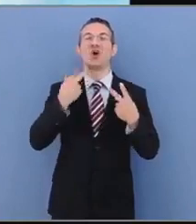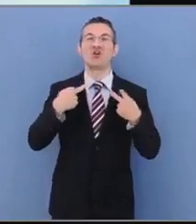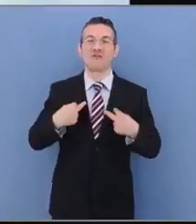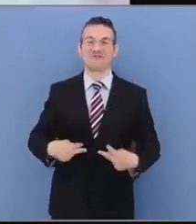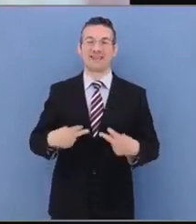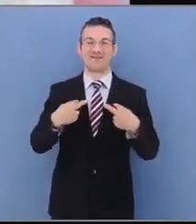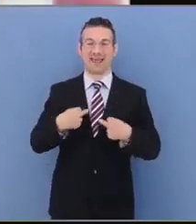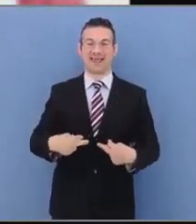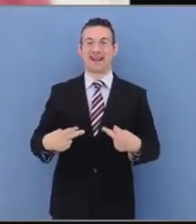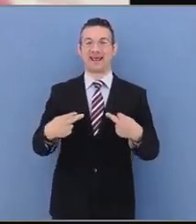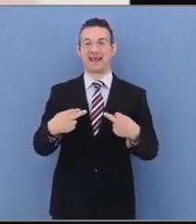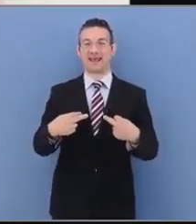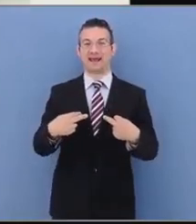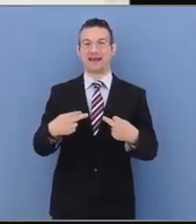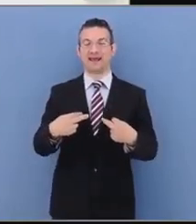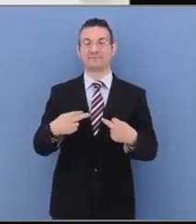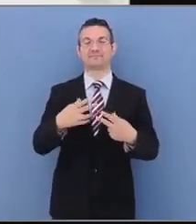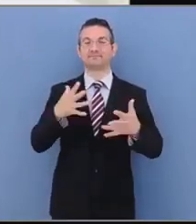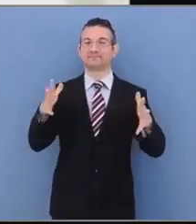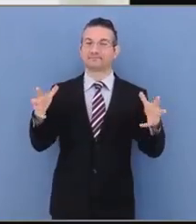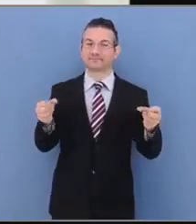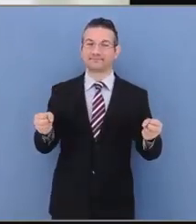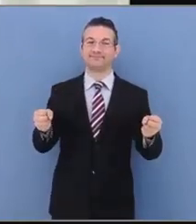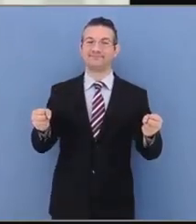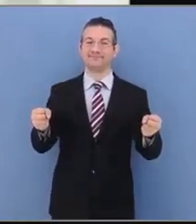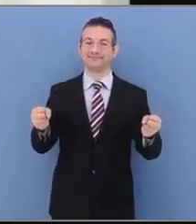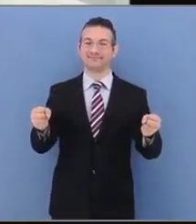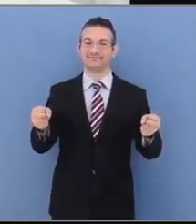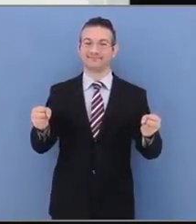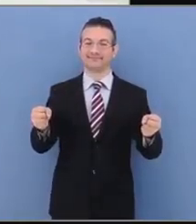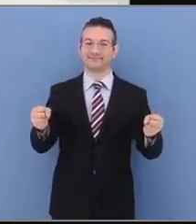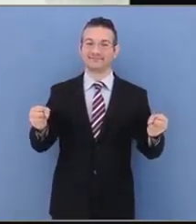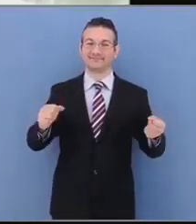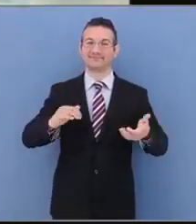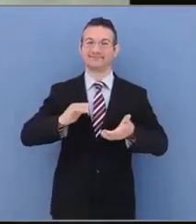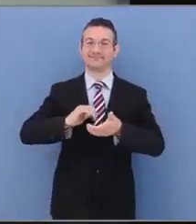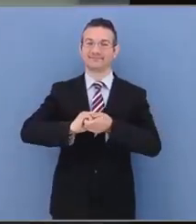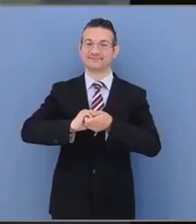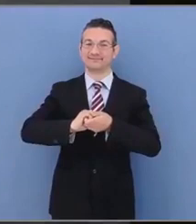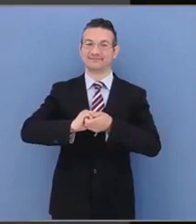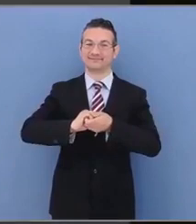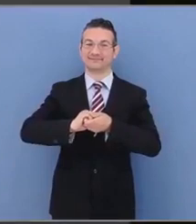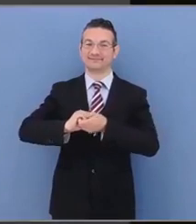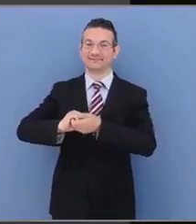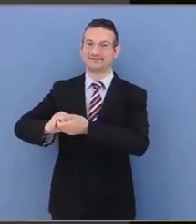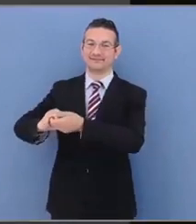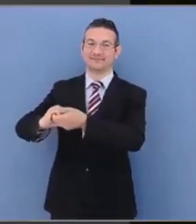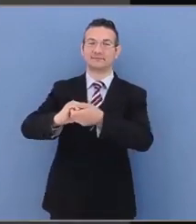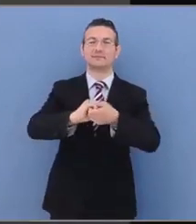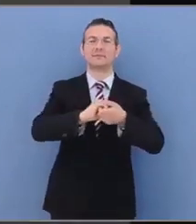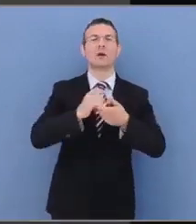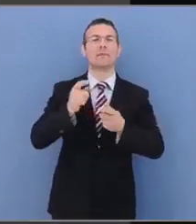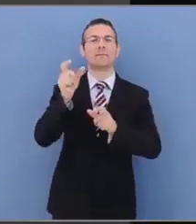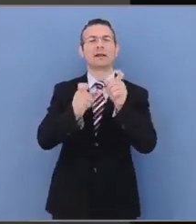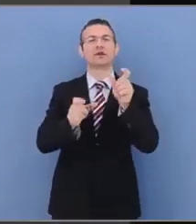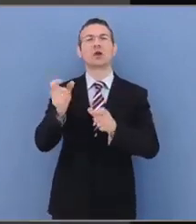nel prenderci per mano gente di tanti luoghi diversi e